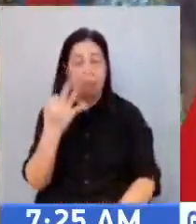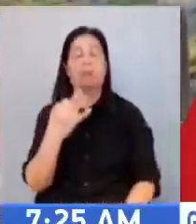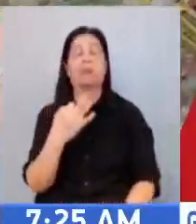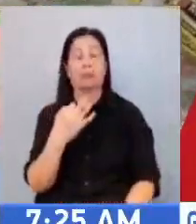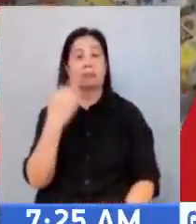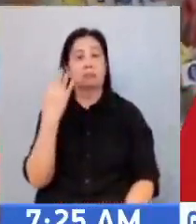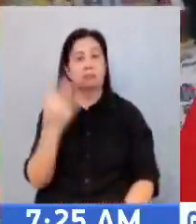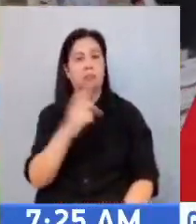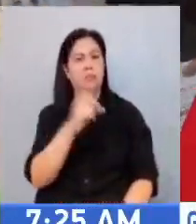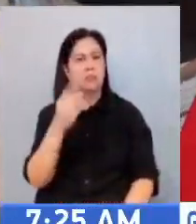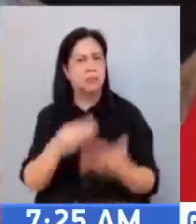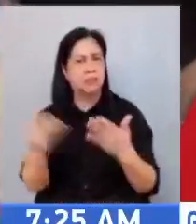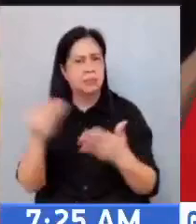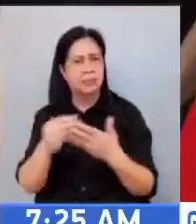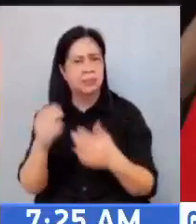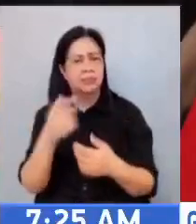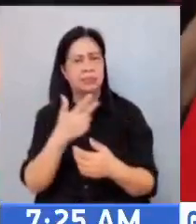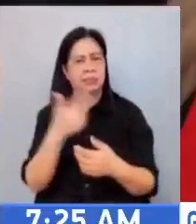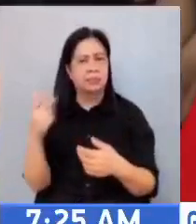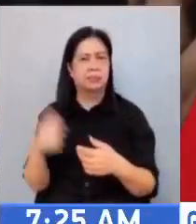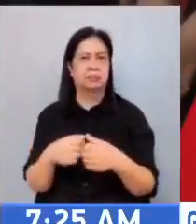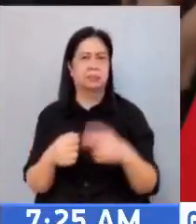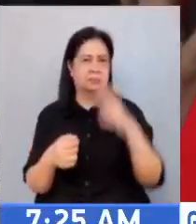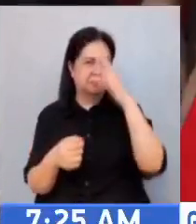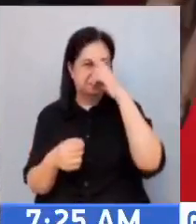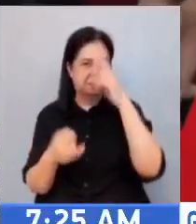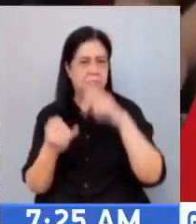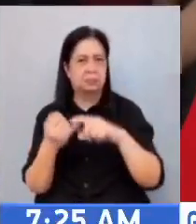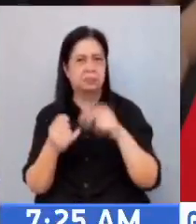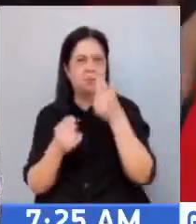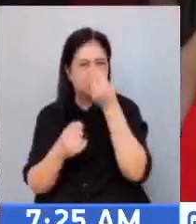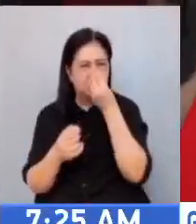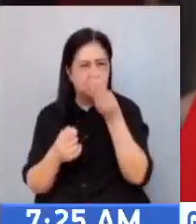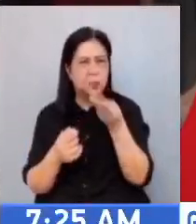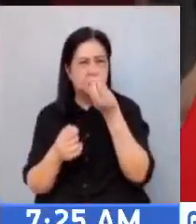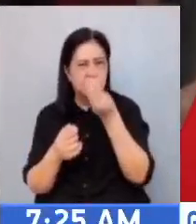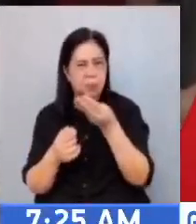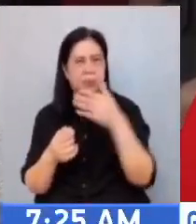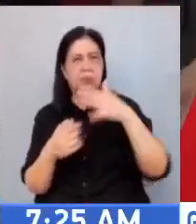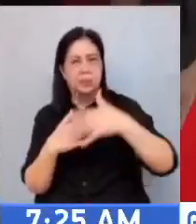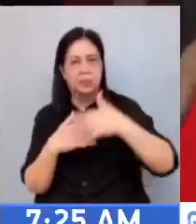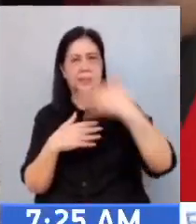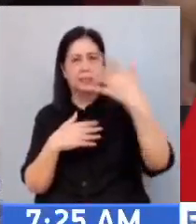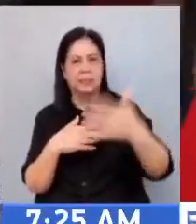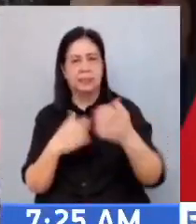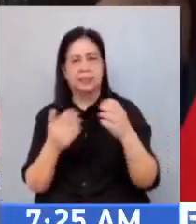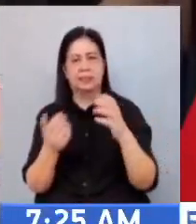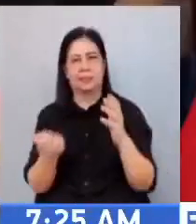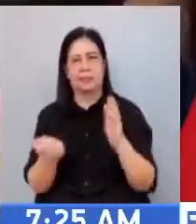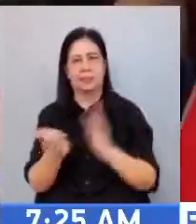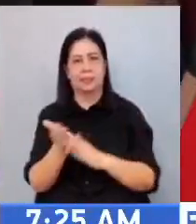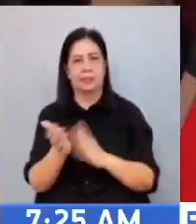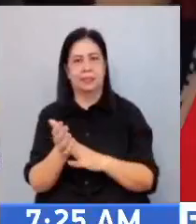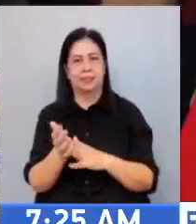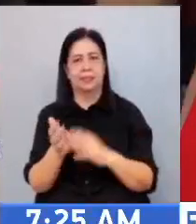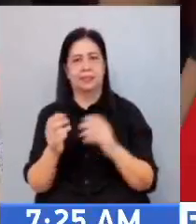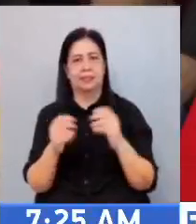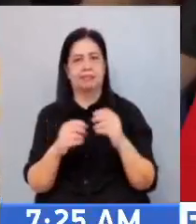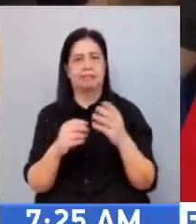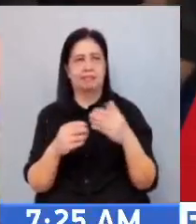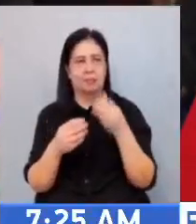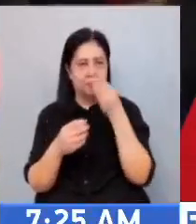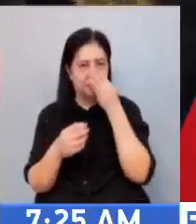bibilihin nyo dito? Pencil. Pakunti-kunti para pagdating ng pasukan. Kunti na lang ang bibilin.